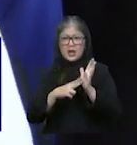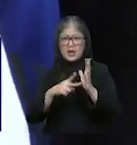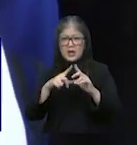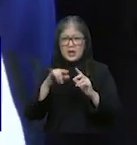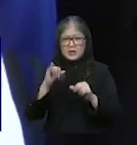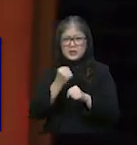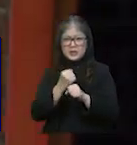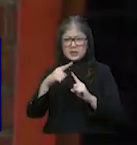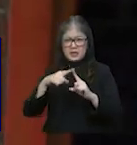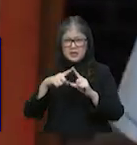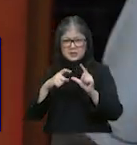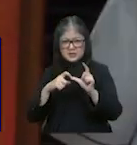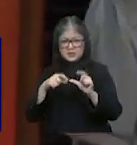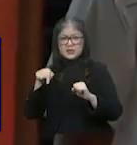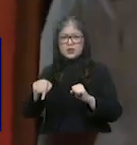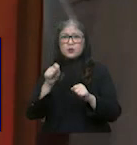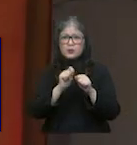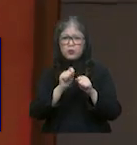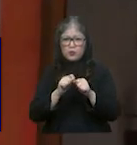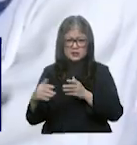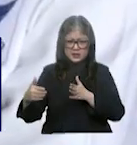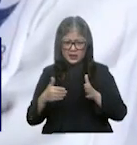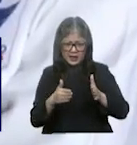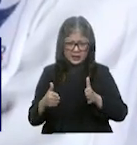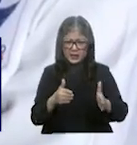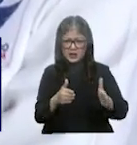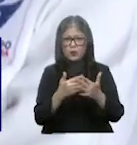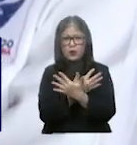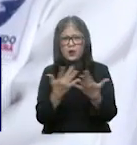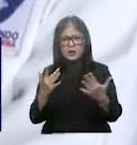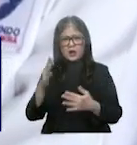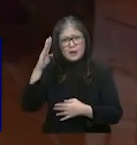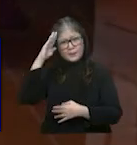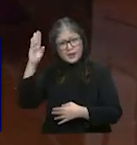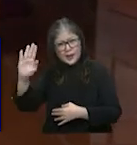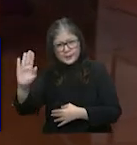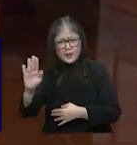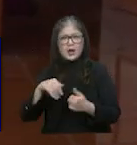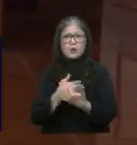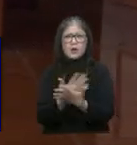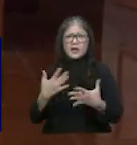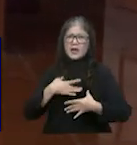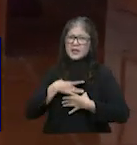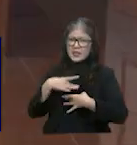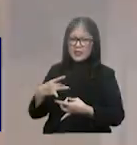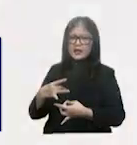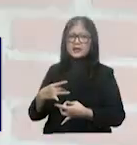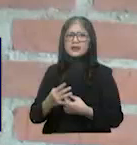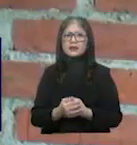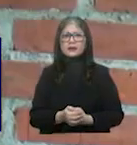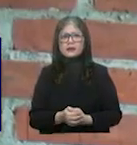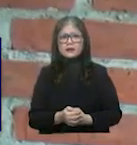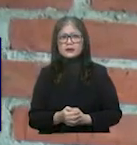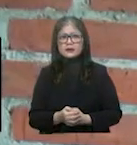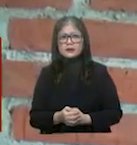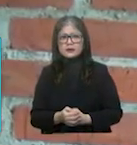kegiatan tersebut juga dijelaskan strategi untuk turun menyapa masyarakat dan merebut suara untuk pemilu 2024 mendatang.